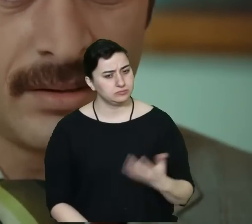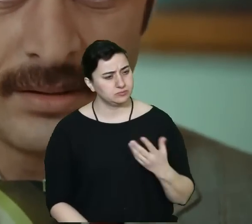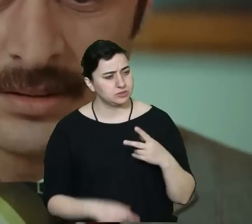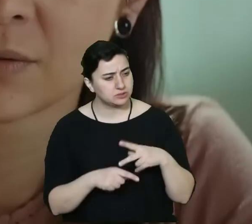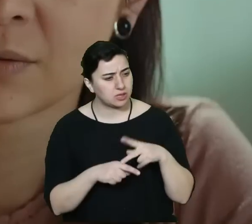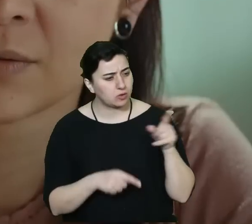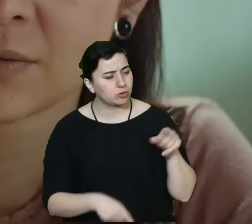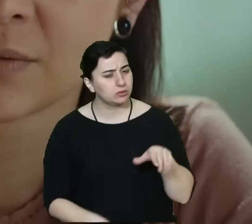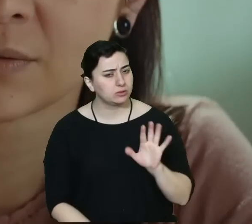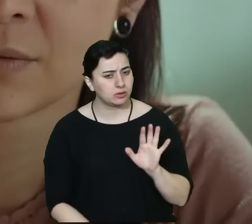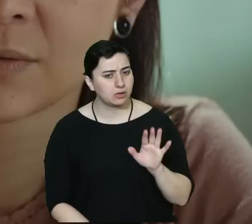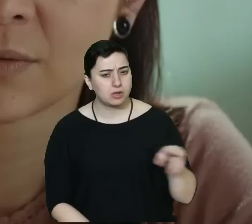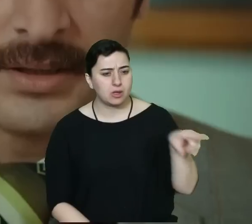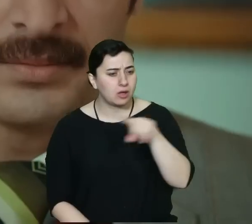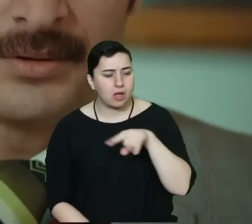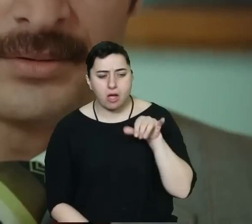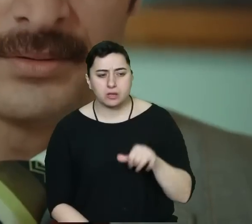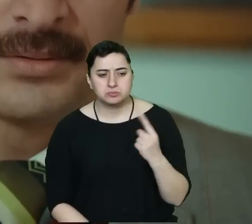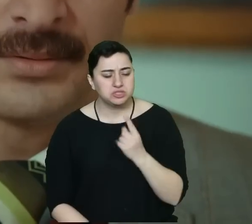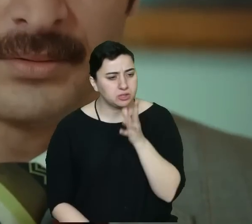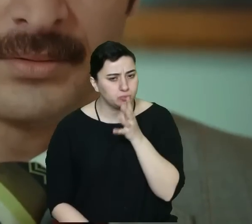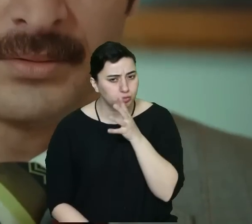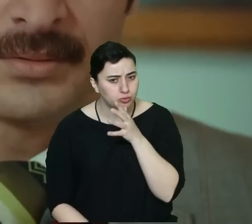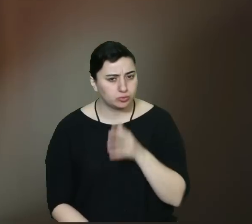Zehra da değil. Herkes hakkında bir şeyler biliyor.